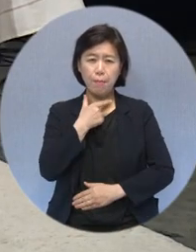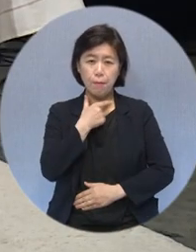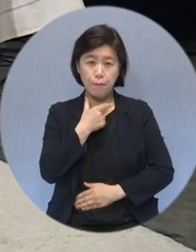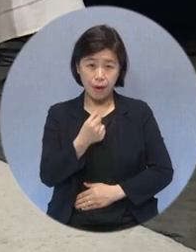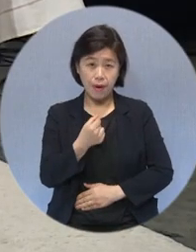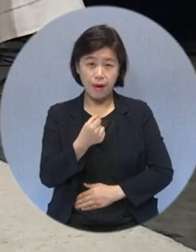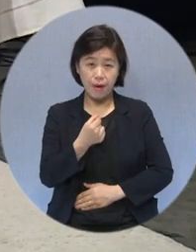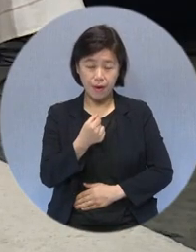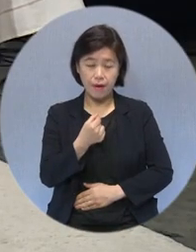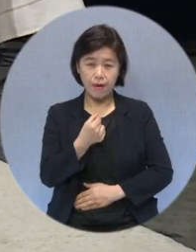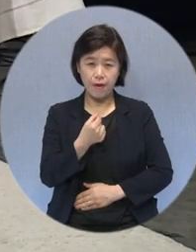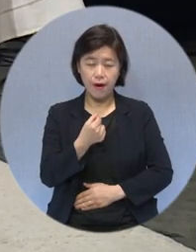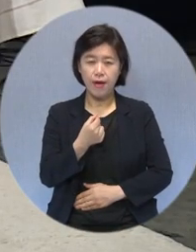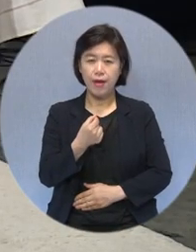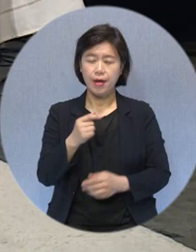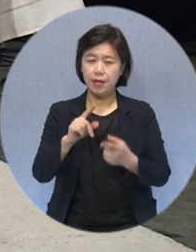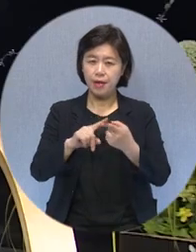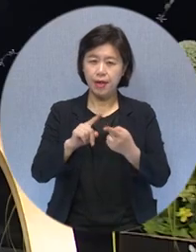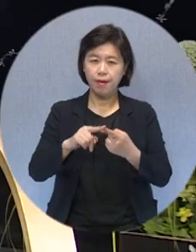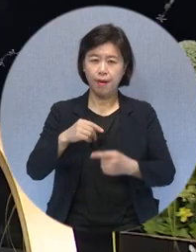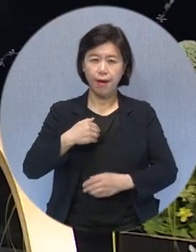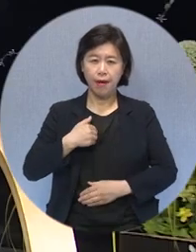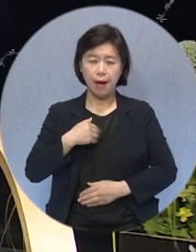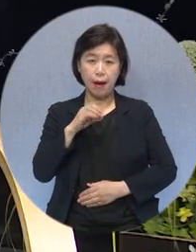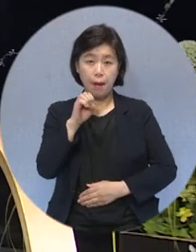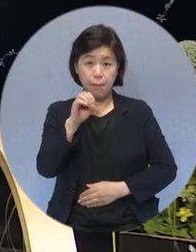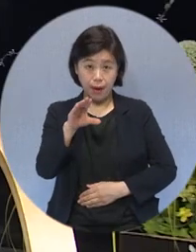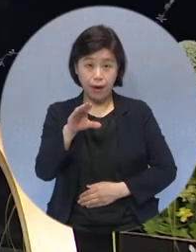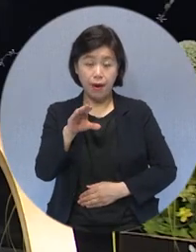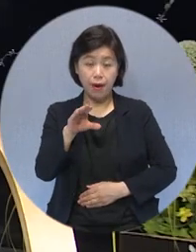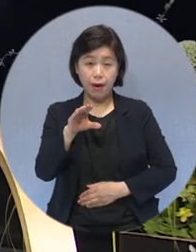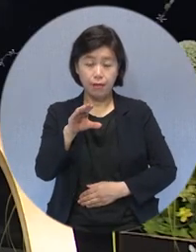눌러쓰는 저를 발견하기도 했습니다. 그 중에서